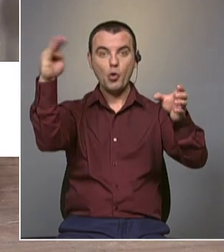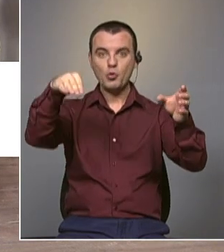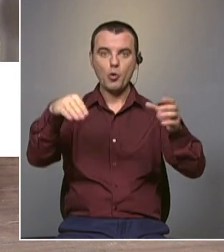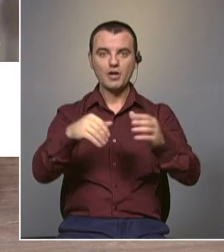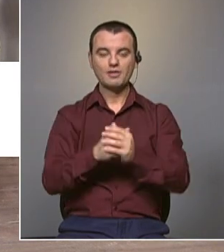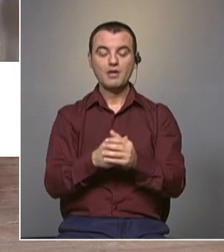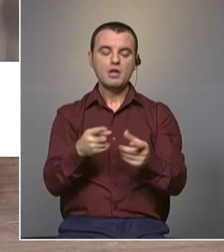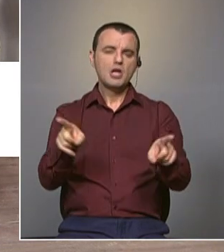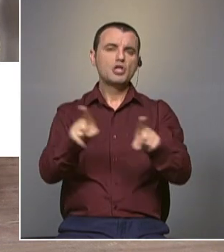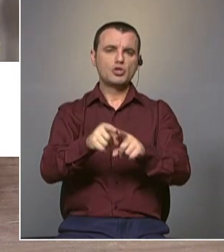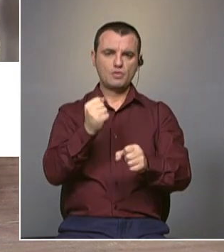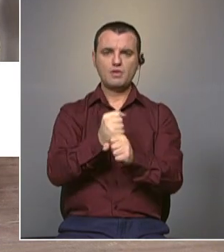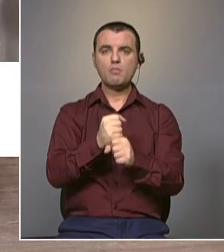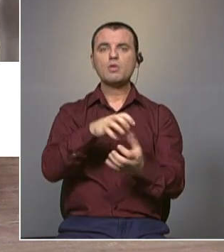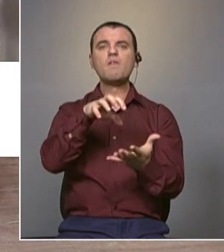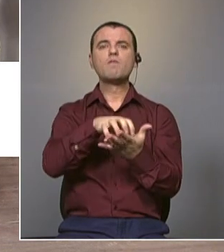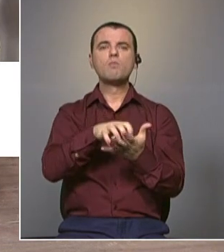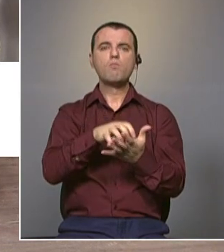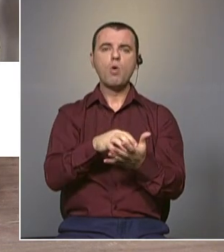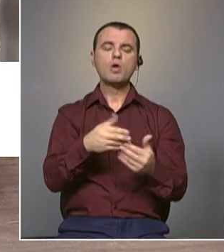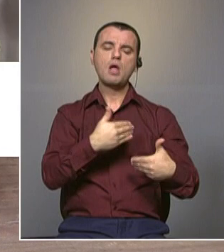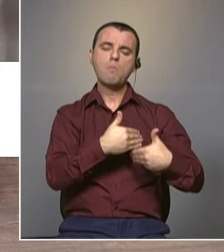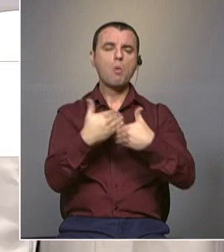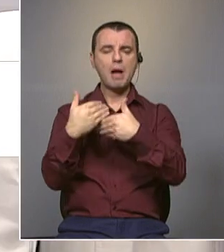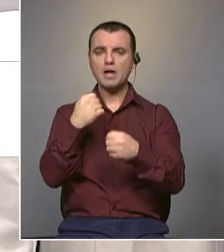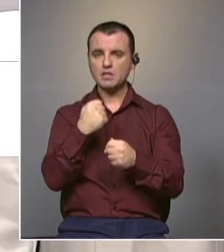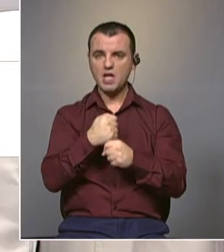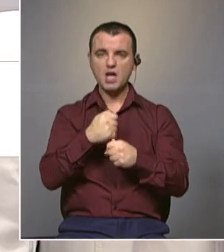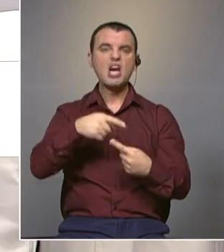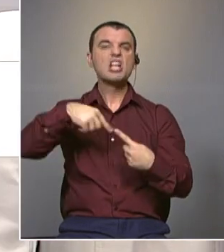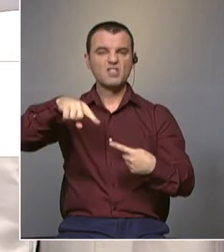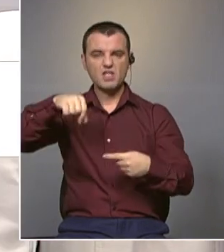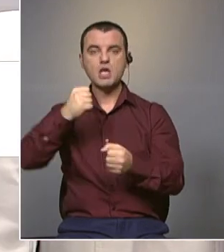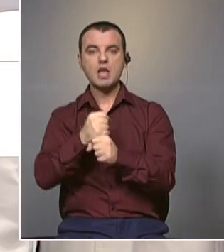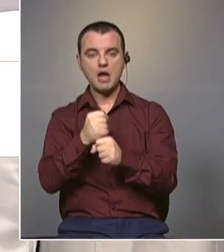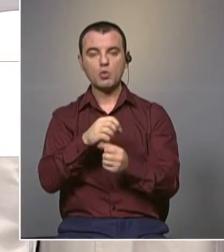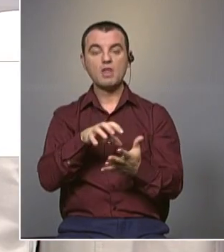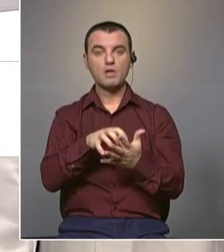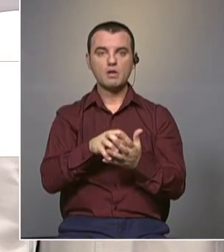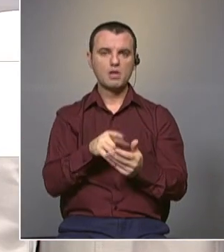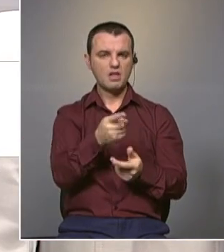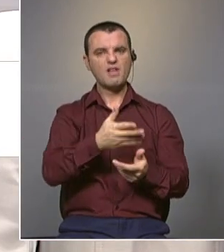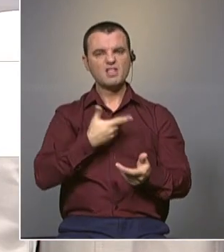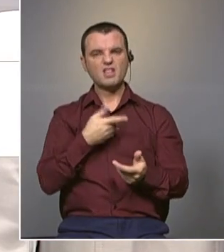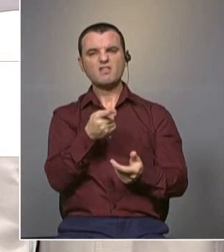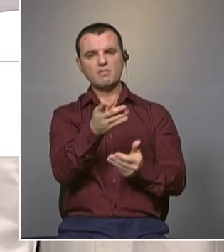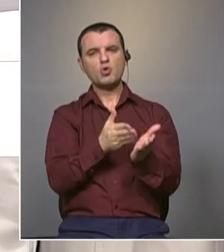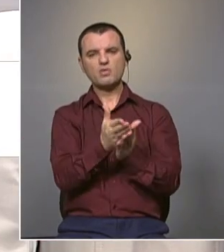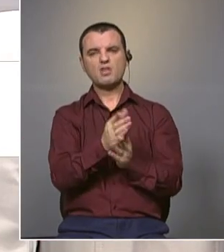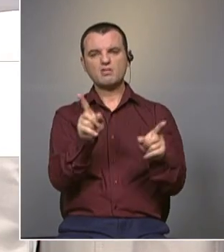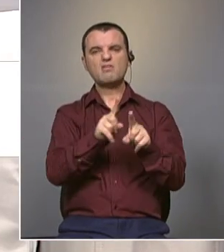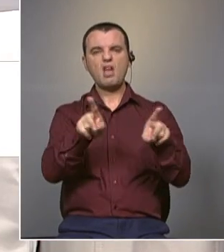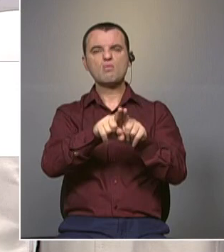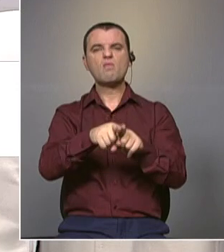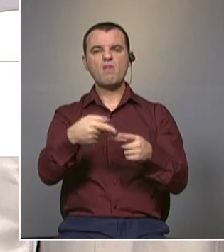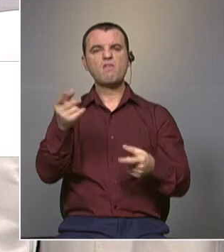отбори. Изключително интересно и помага за работата в екипа. На вас хареса ли този начин на преподаване? Не като в училище урока, лекциите, да си